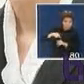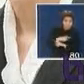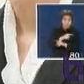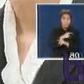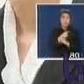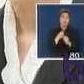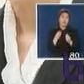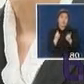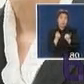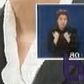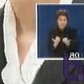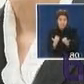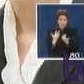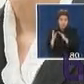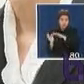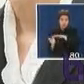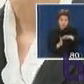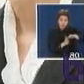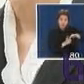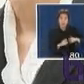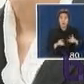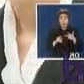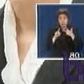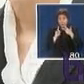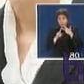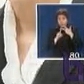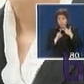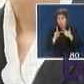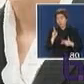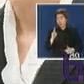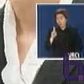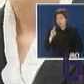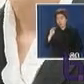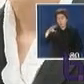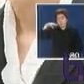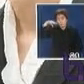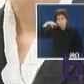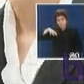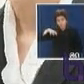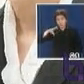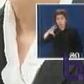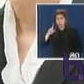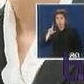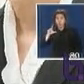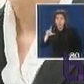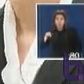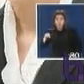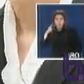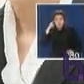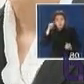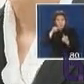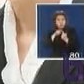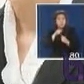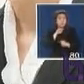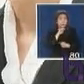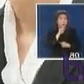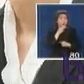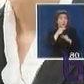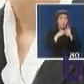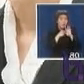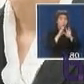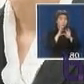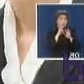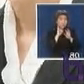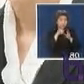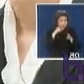3ได้มอบหมายให้กรมชลประทานเร่งระบายน้ำในคลองมหาชัยและคลองสนามชัยเพื่อเข้า